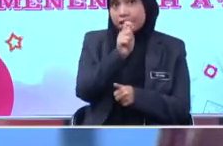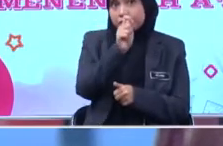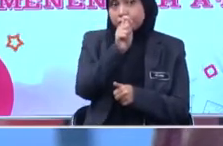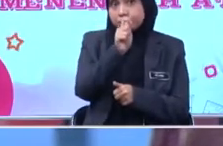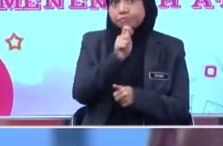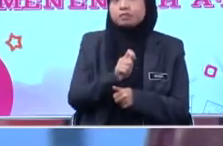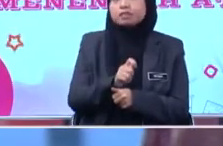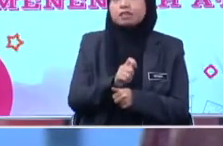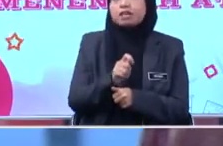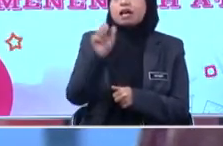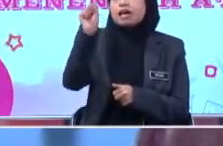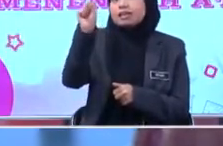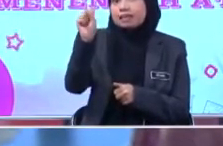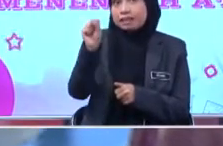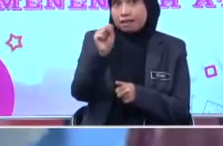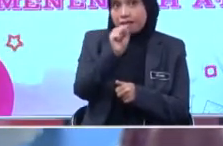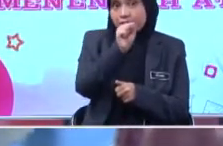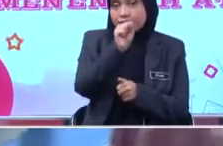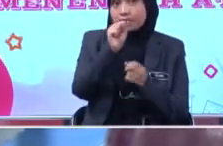tes 1